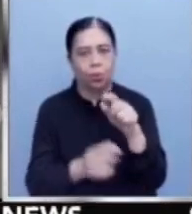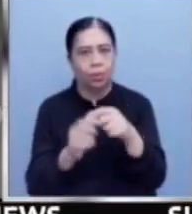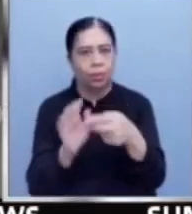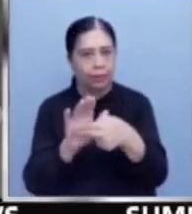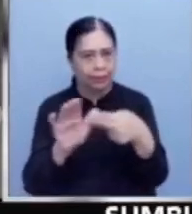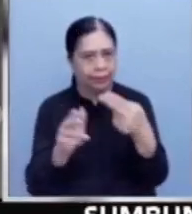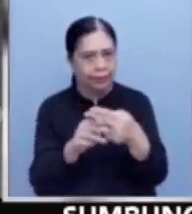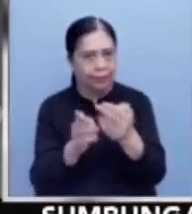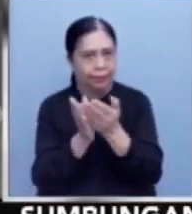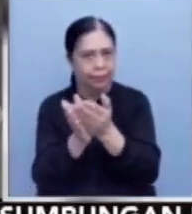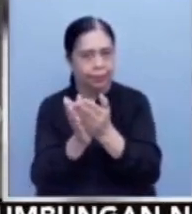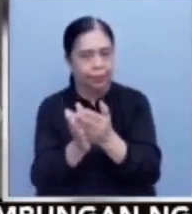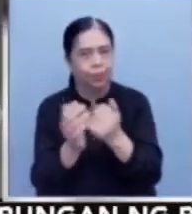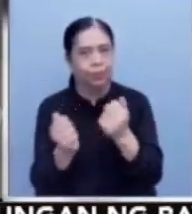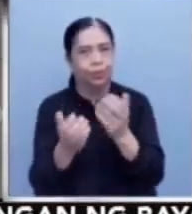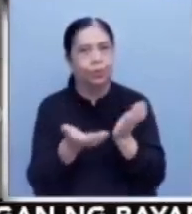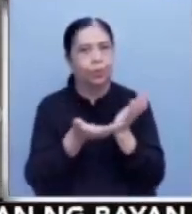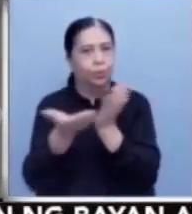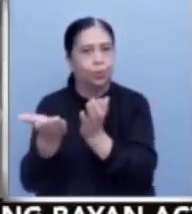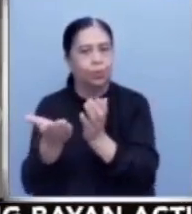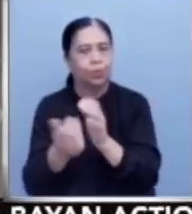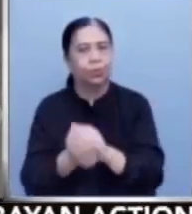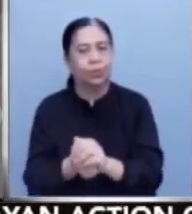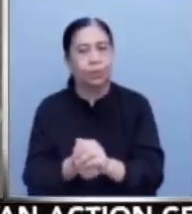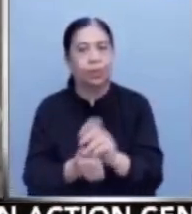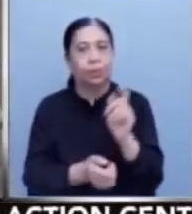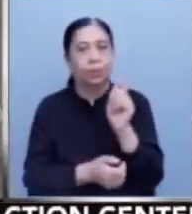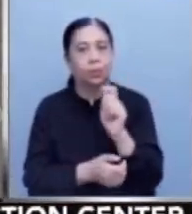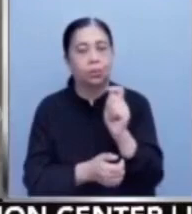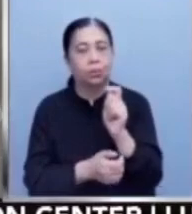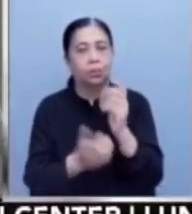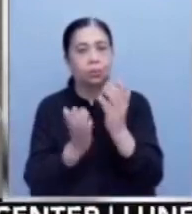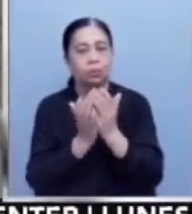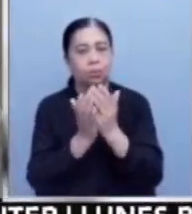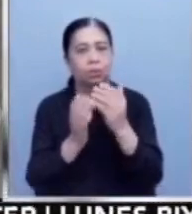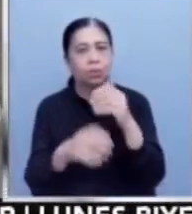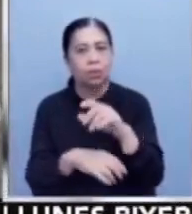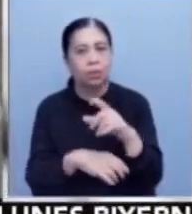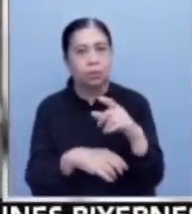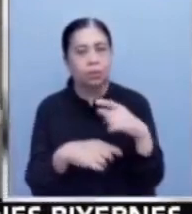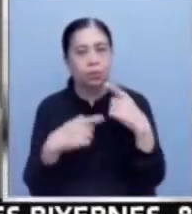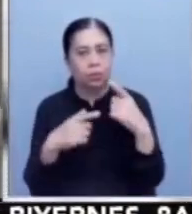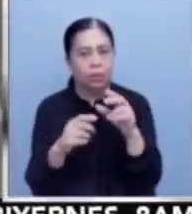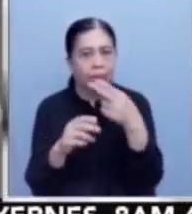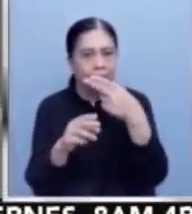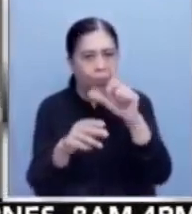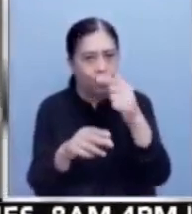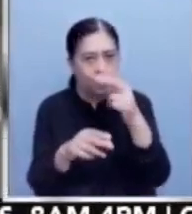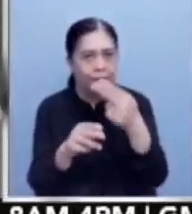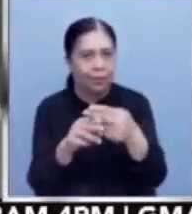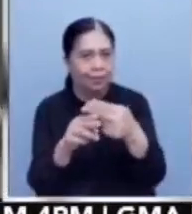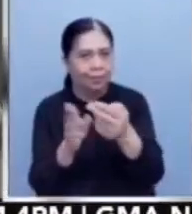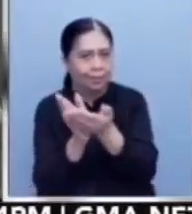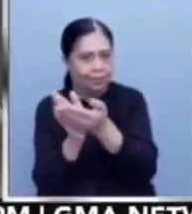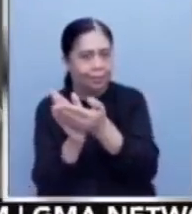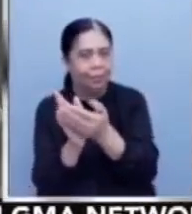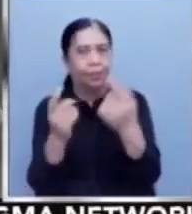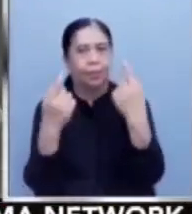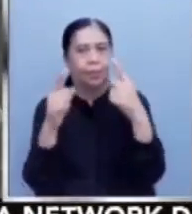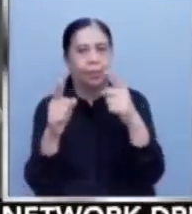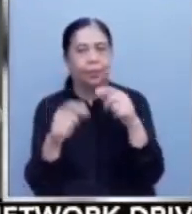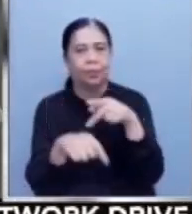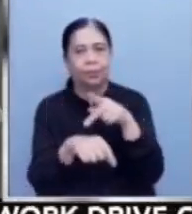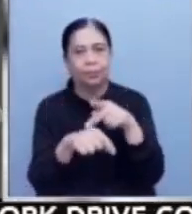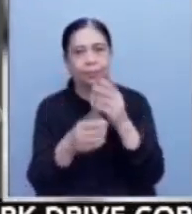sa Pag-asa Island. Gabi ng Martes, naglayag ang BRP Laguna parehong araw na nagtagumpay ang resupply mission ng Pilipinas sa